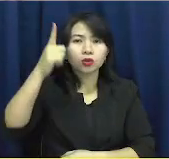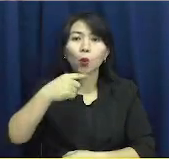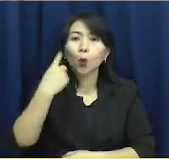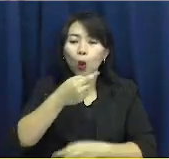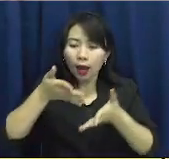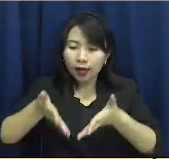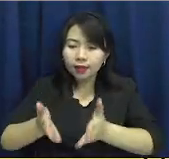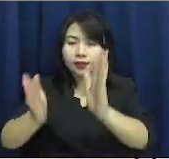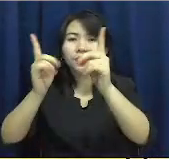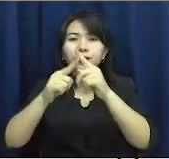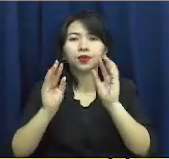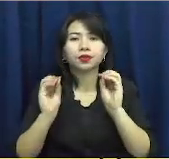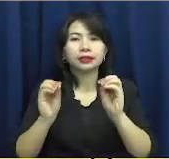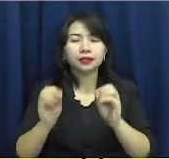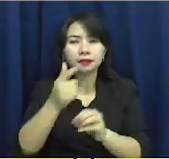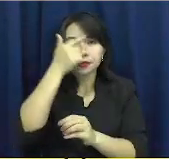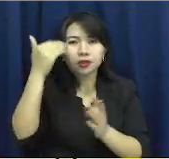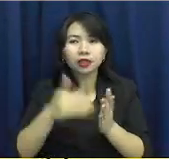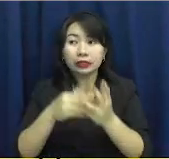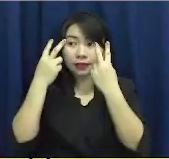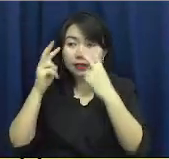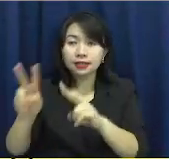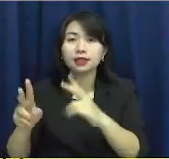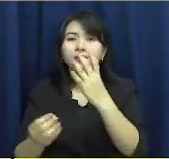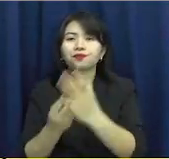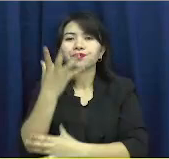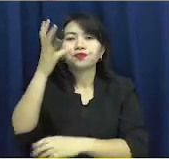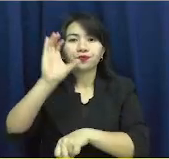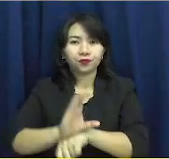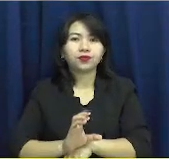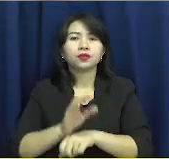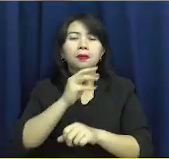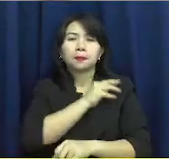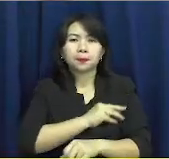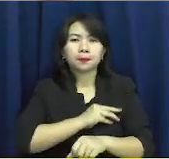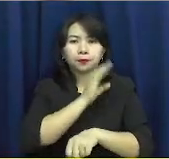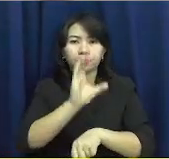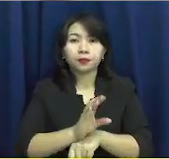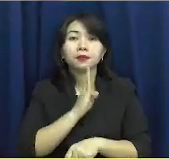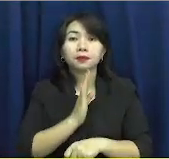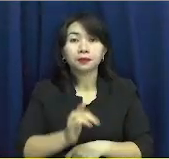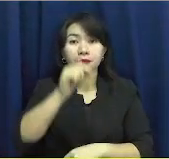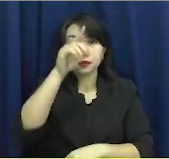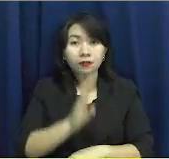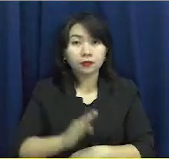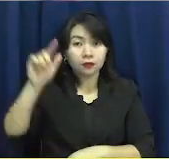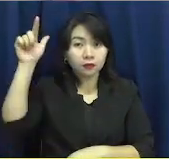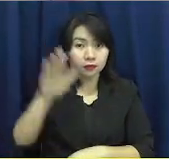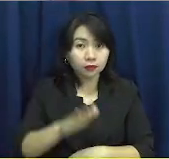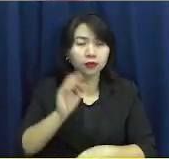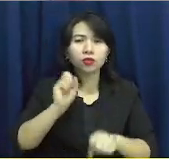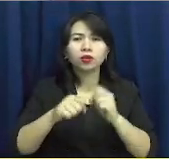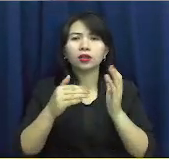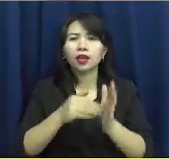yan sapagkat nakikita po yung paglago ng simbahan sa biyaya po ng Panginoon. Kaya nga kung mapapansin